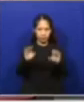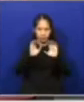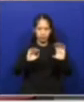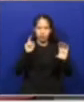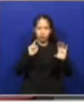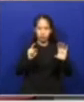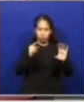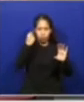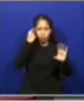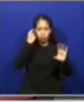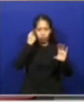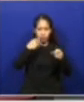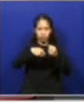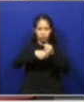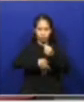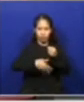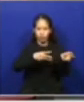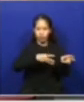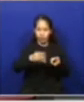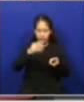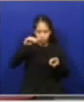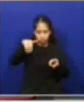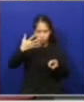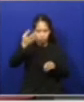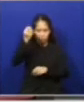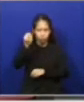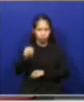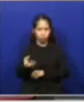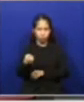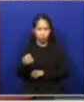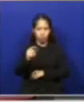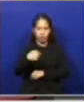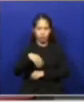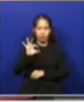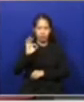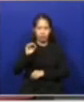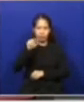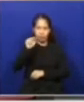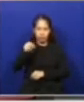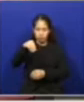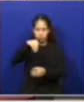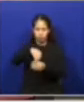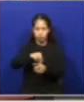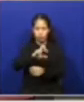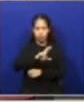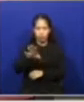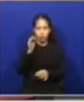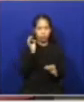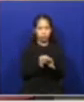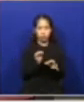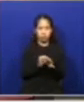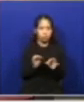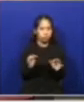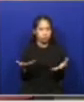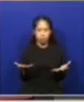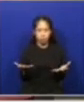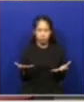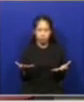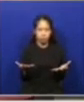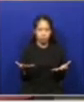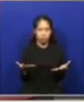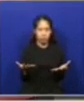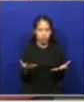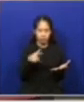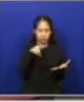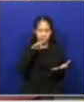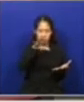งสร้างนะคะว่าคนส่วนใหญ่เนี่ย 90% ไม่ได้อยู่ในระบบธนาคารคุณจะเอาหลักเก